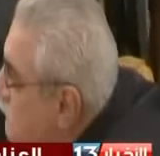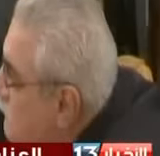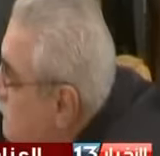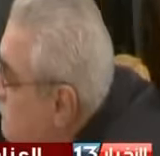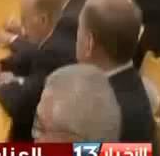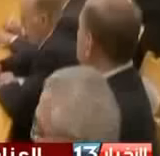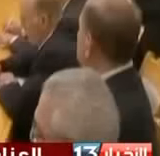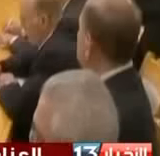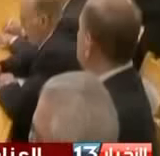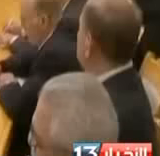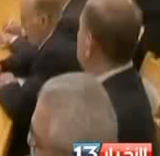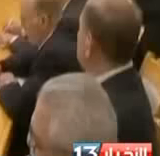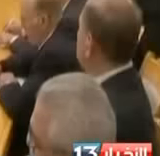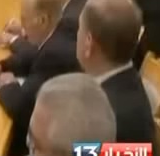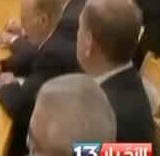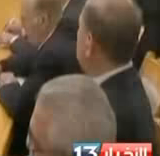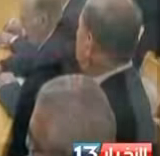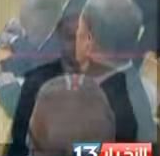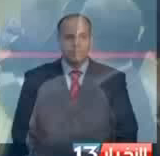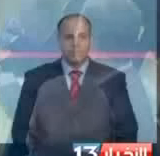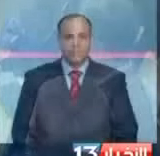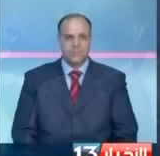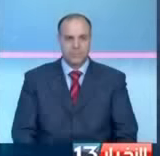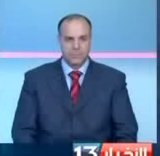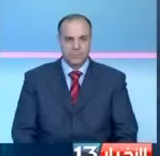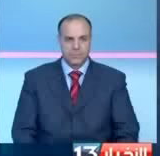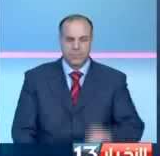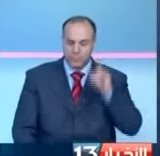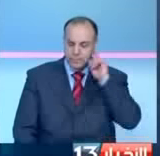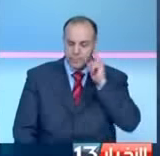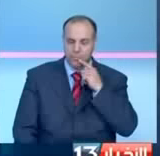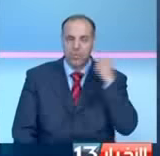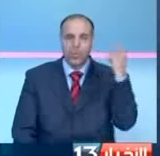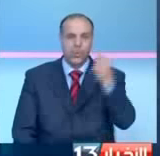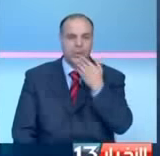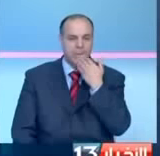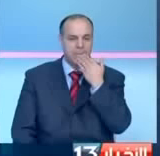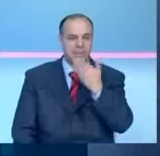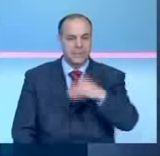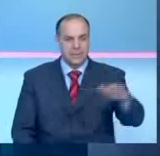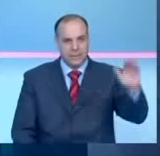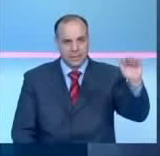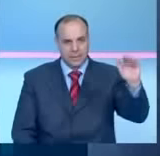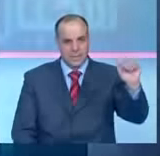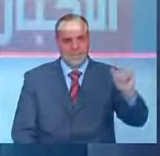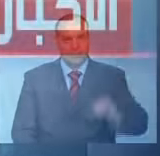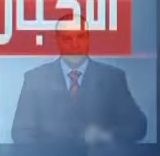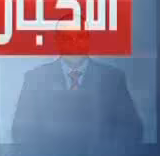دمتم في رعاية الله، إلى اللقاء.